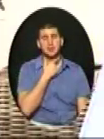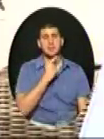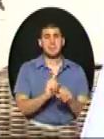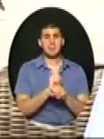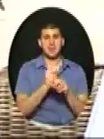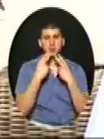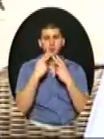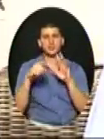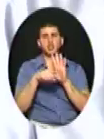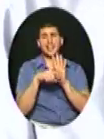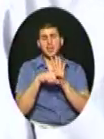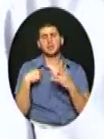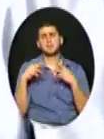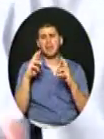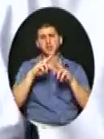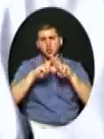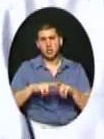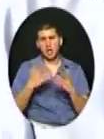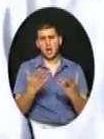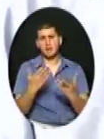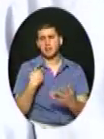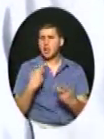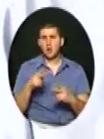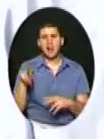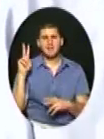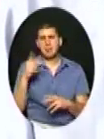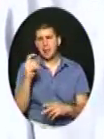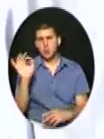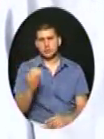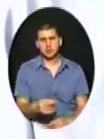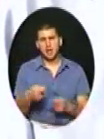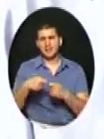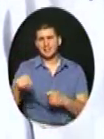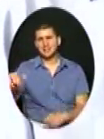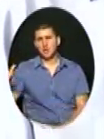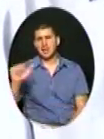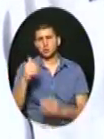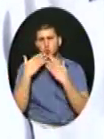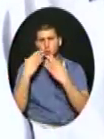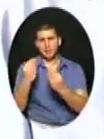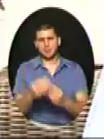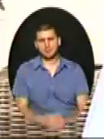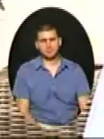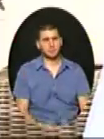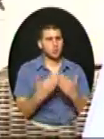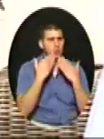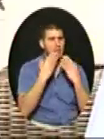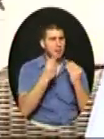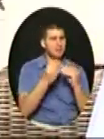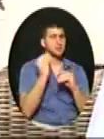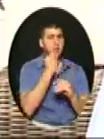זה התשובה היא שלילית אני מווה שכך זה יישאר אבל אני לא יכול להבטיח את זה ב100 א חבר הכנסת אופיר קוניס תודה רבה לך תודה רבה לך וצהריים